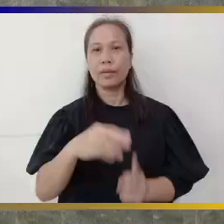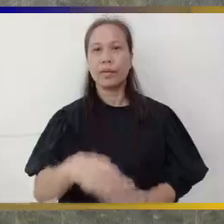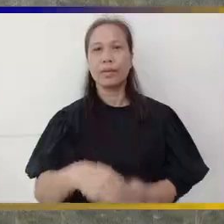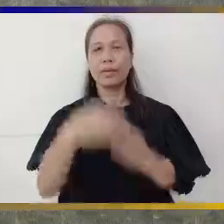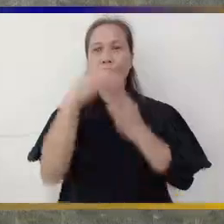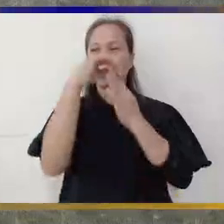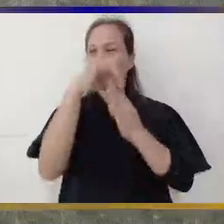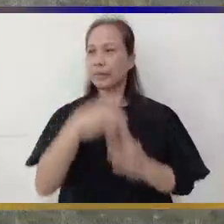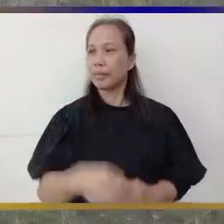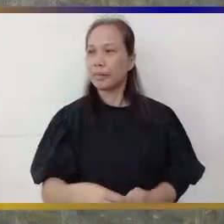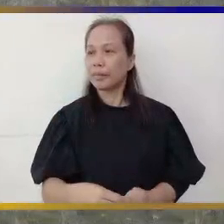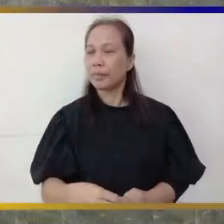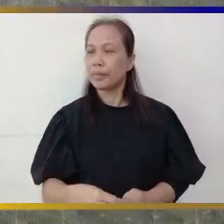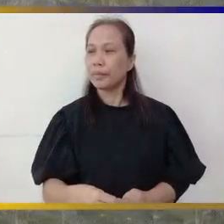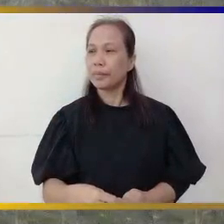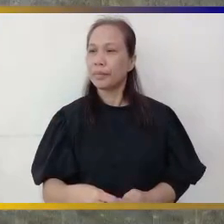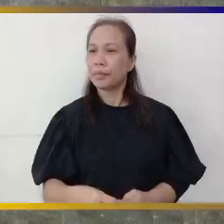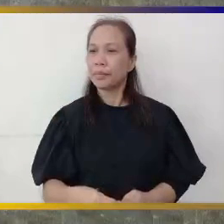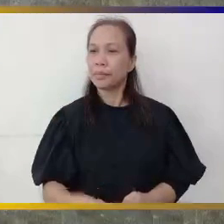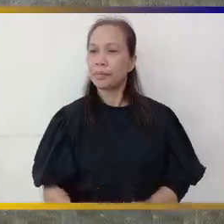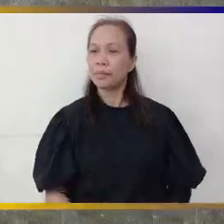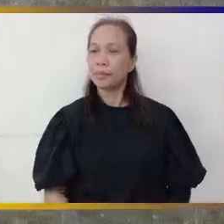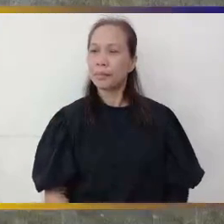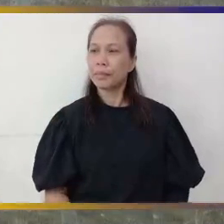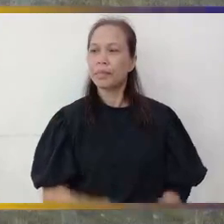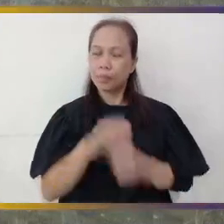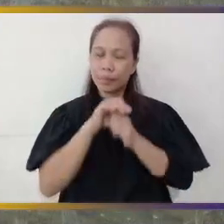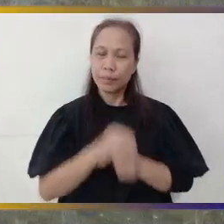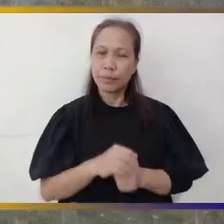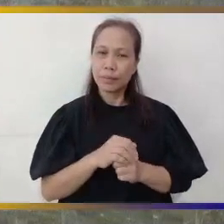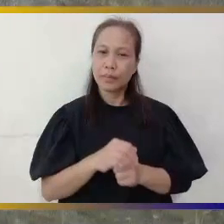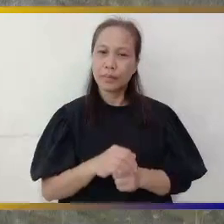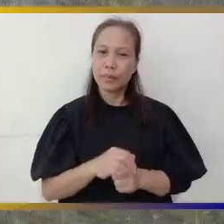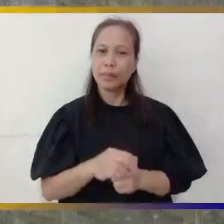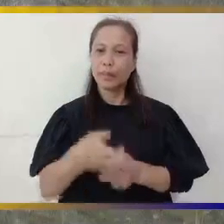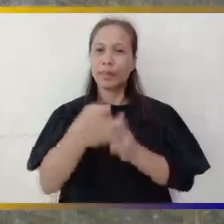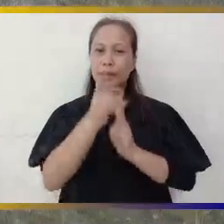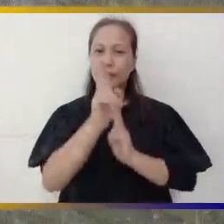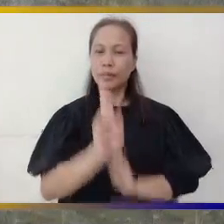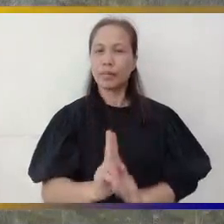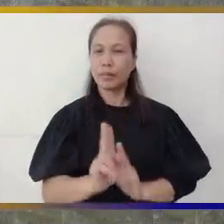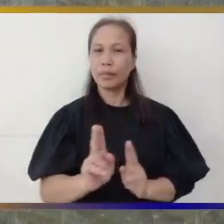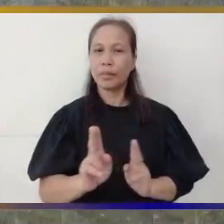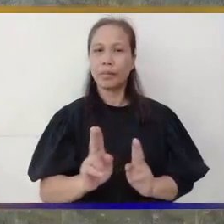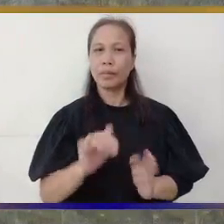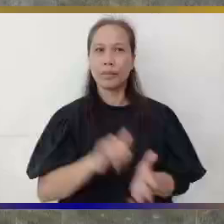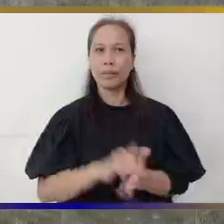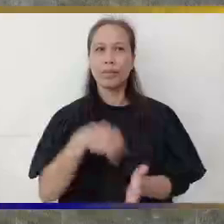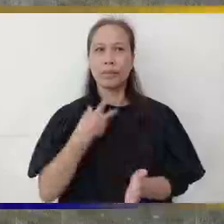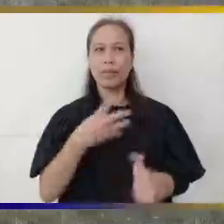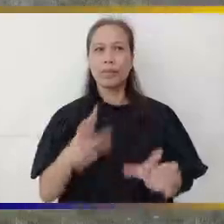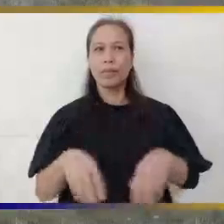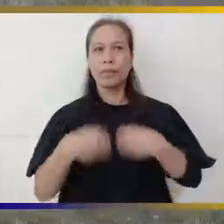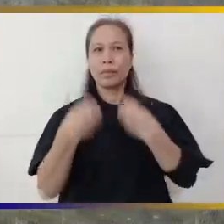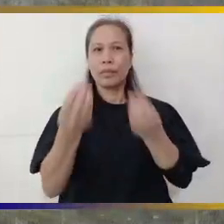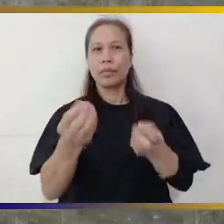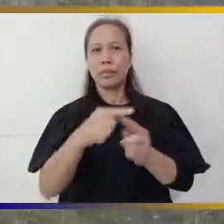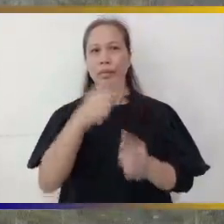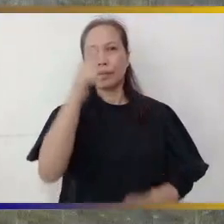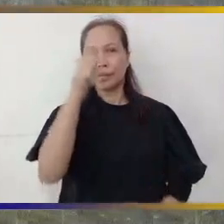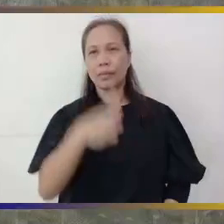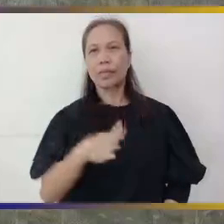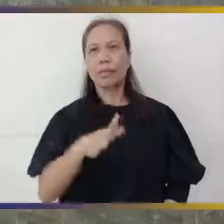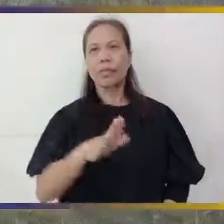very specific special Worship or honor na binibigay natin sa Diyos na hindi natin